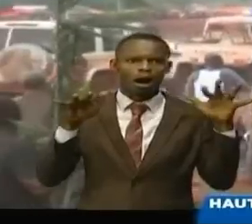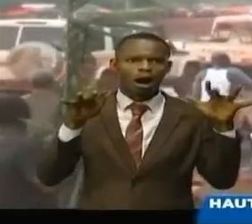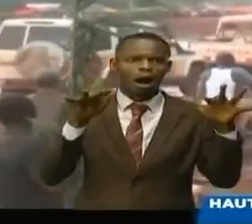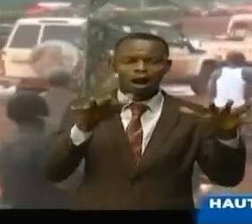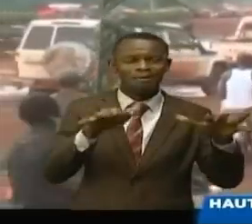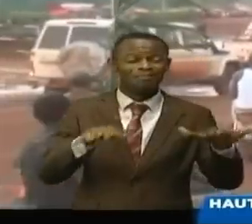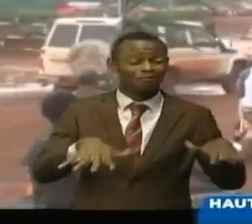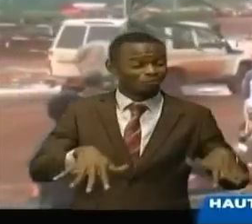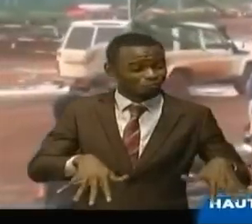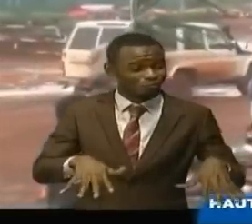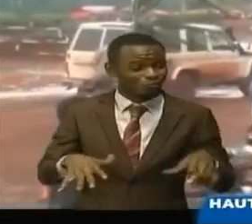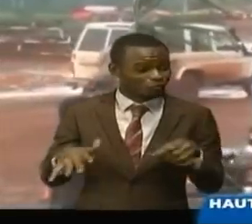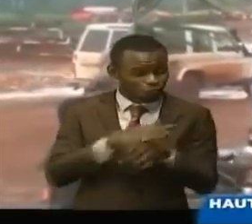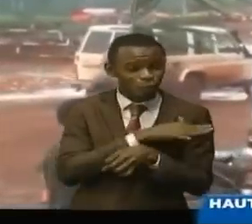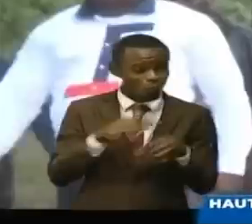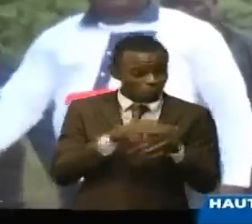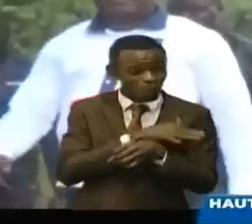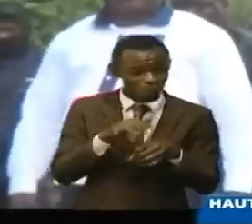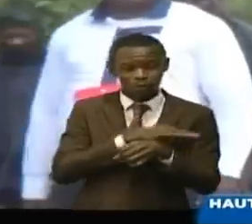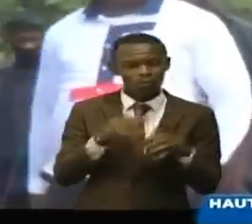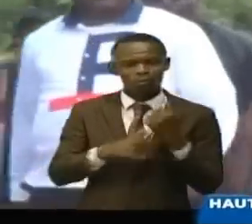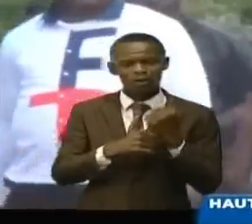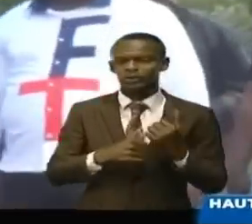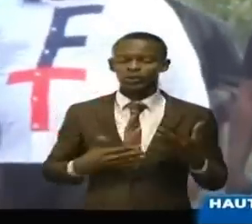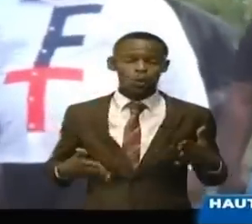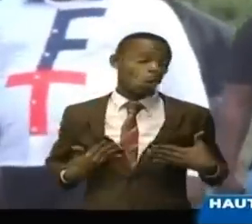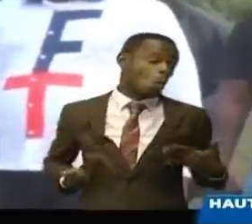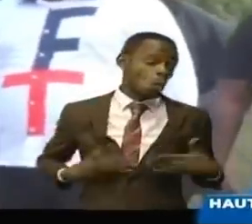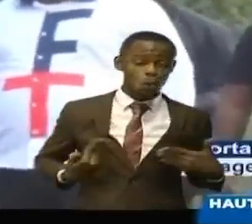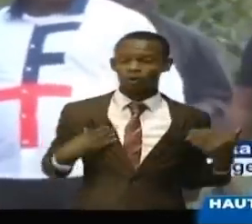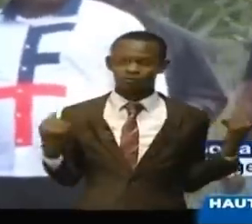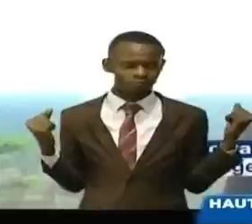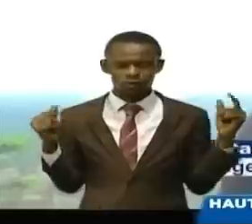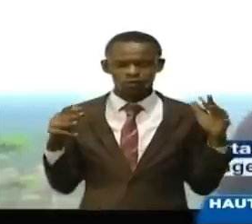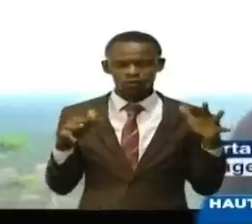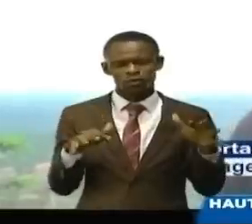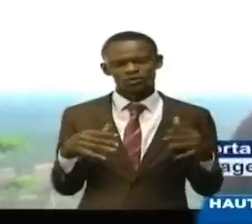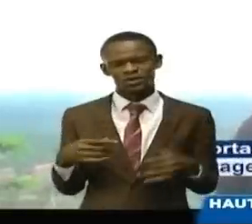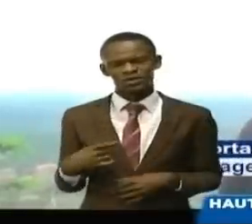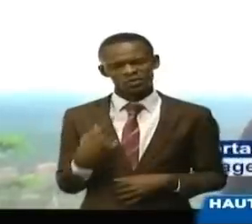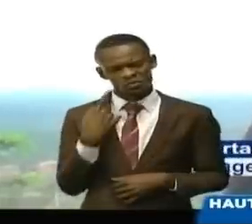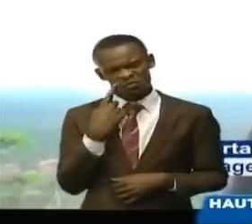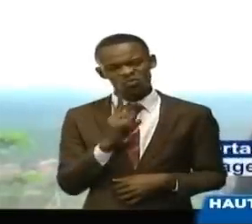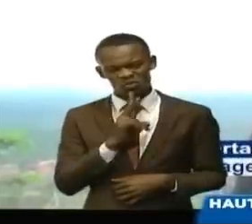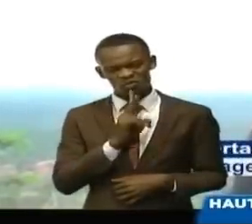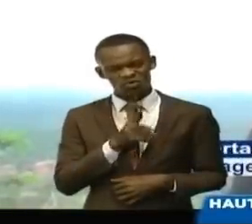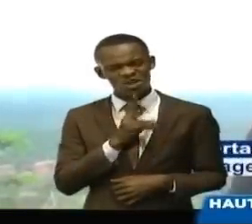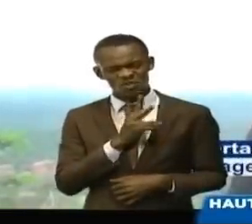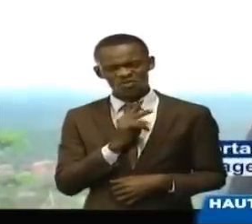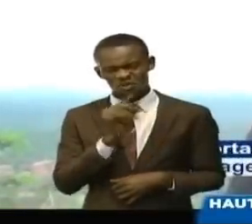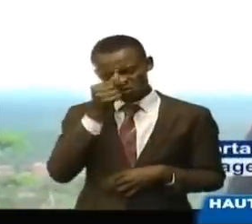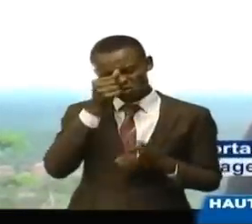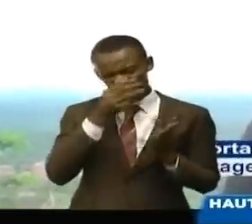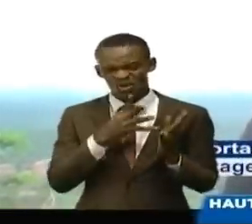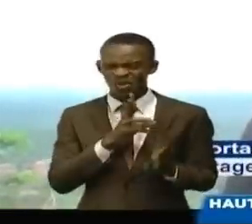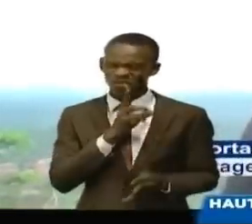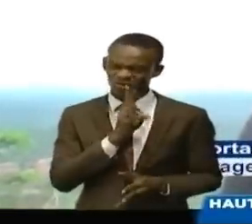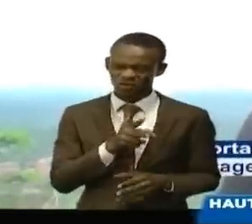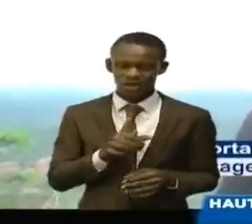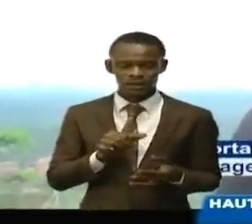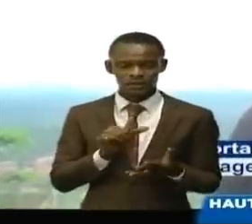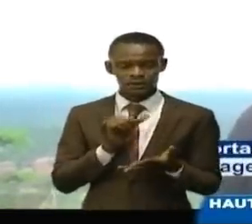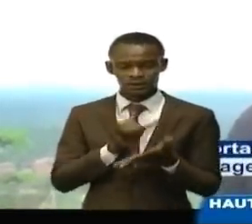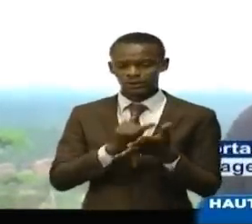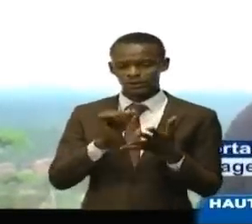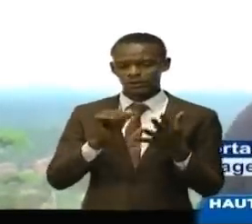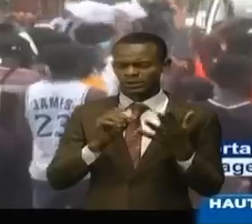gouverneur aimé, accueilli par tout un peuple. Le chef de l'État a vraiment un bon représentant dans la zone du Haut-Uele, c'est quelqu'un sur qui